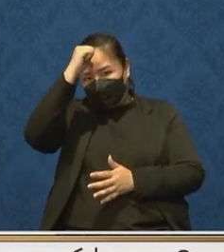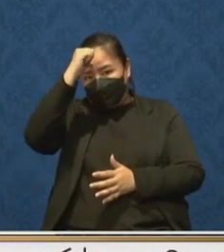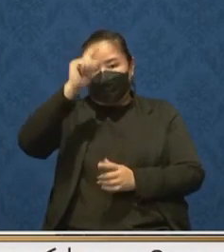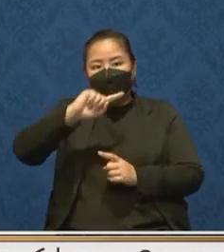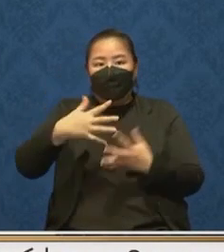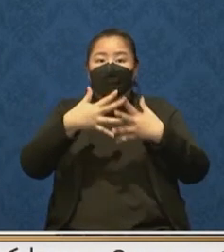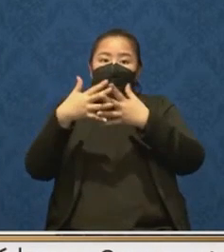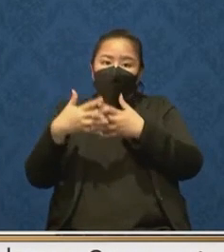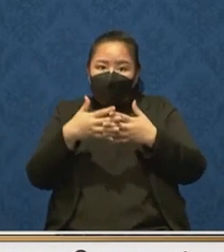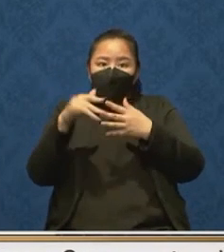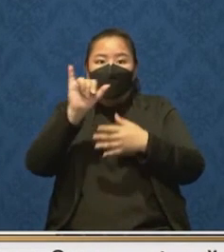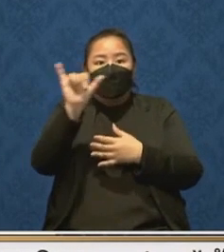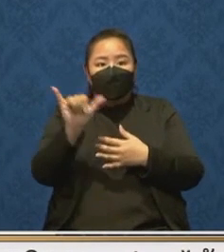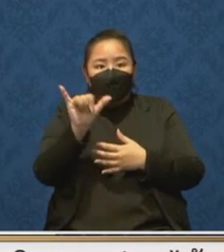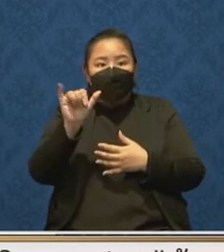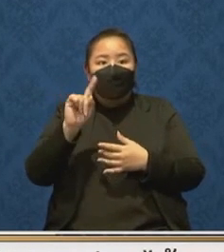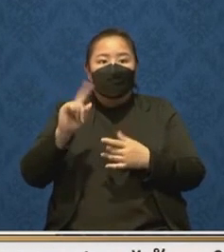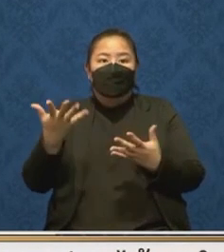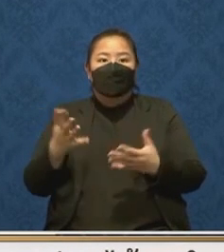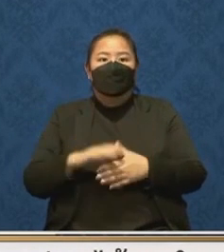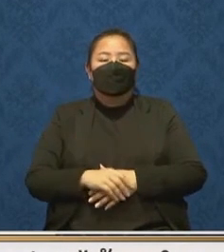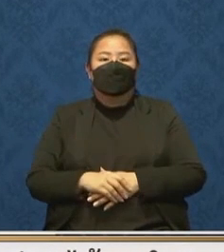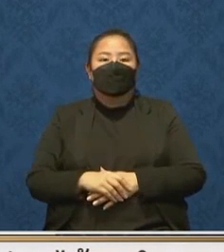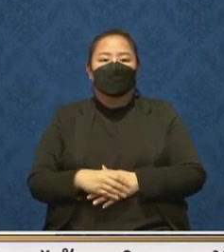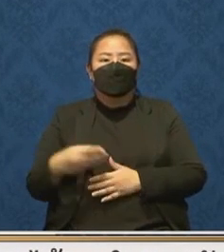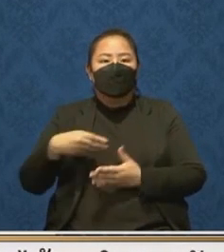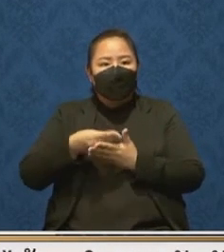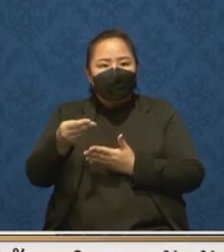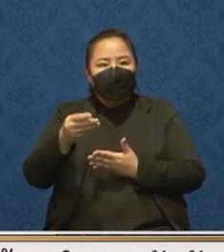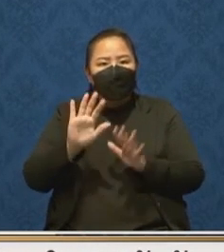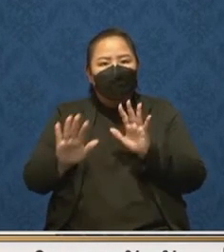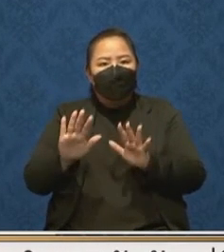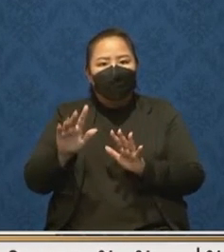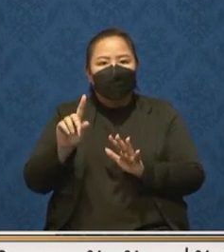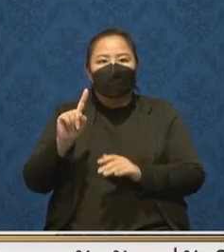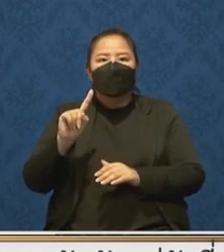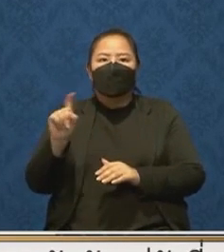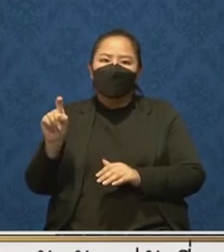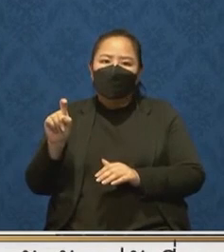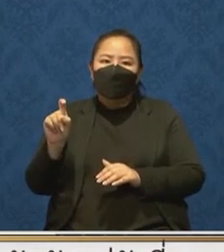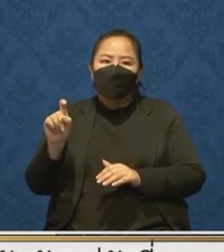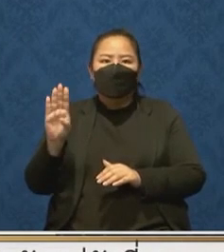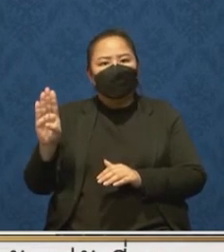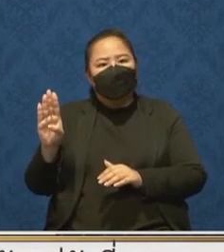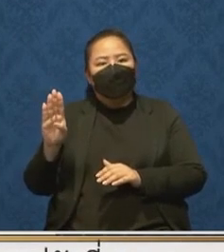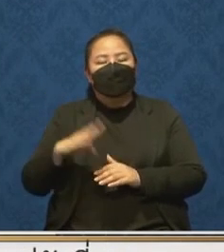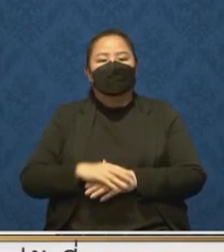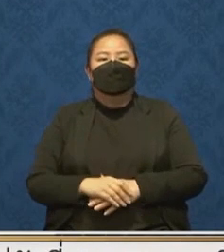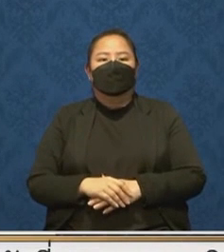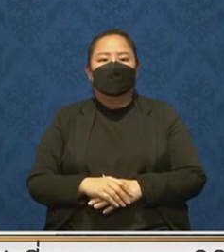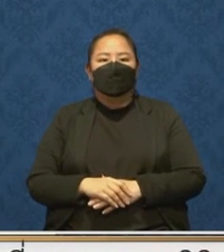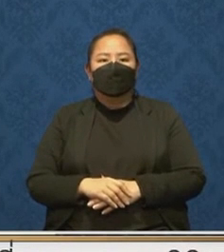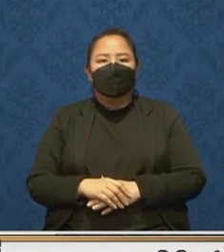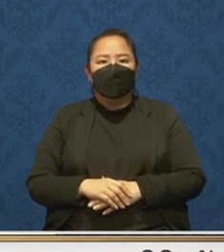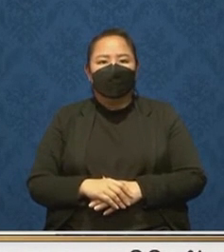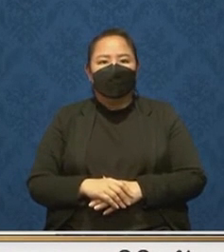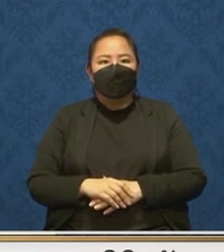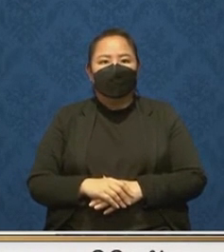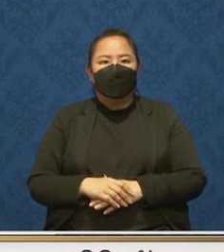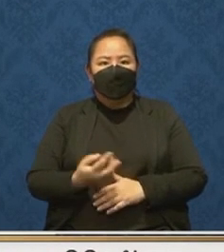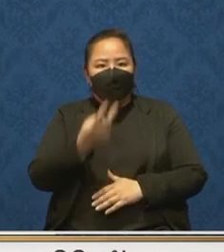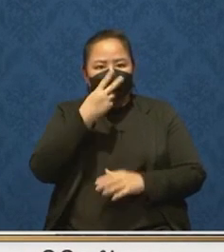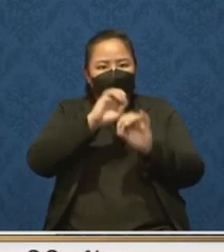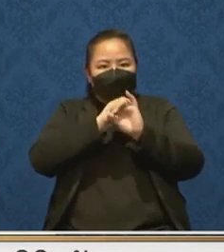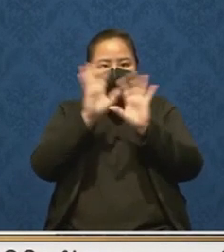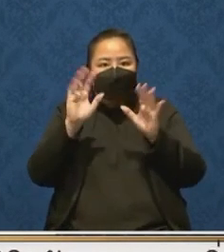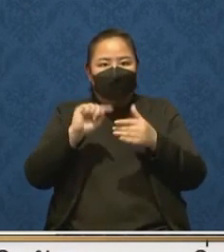สารัเมริกา ยุโรป บราซิล ซื้ออยู่ประมาณ 100 บาท ต่อ โสยิงแดงเหน